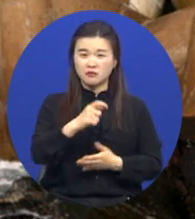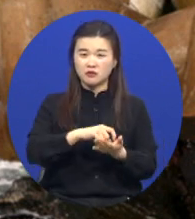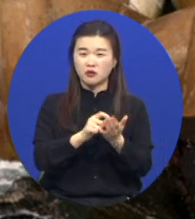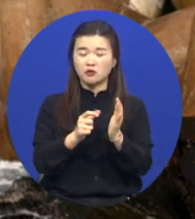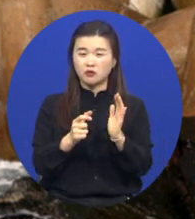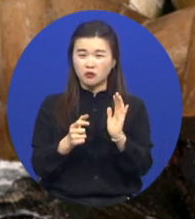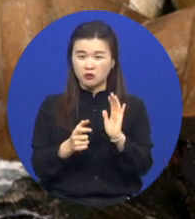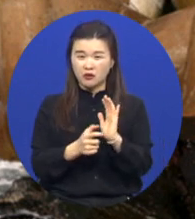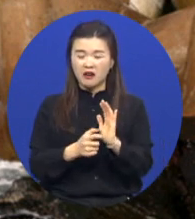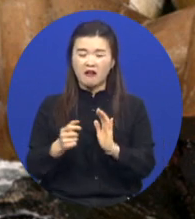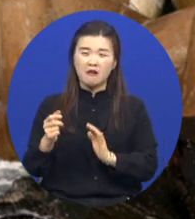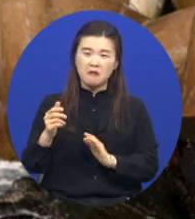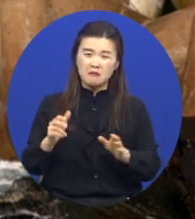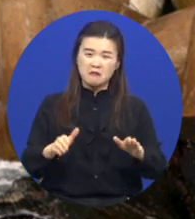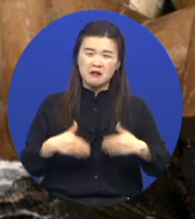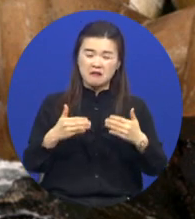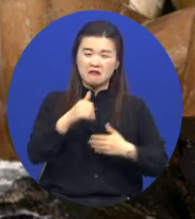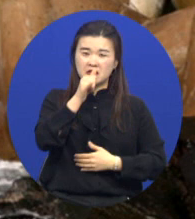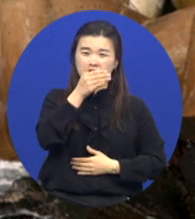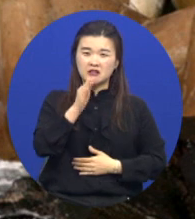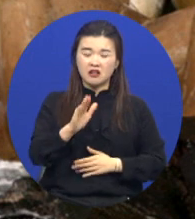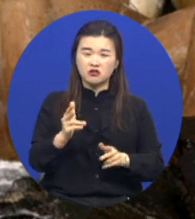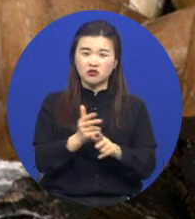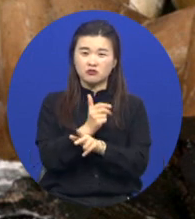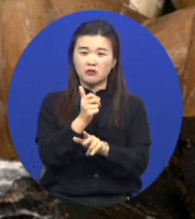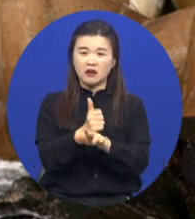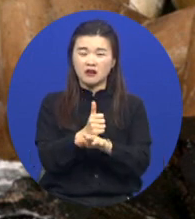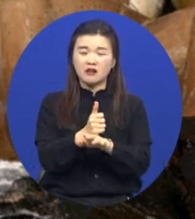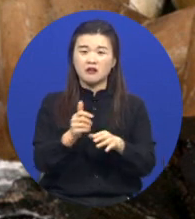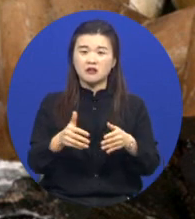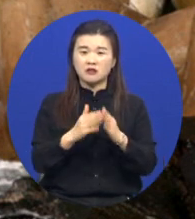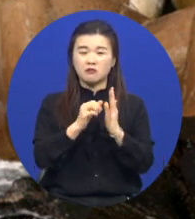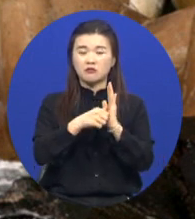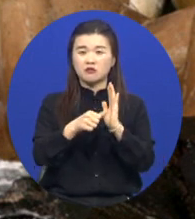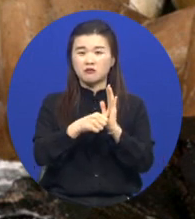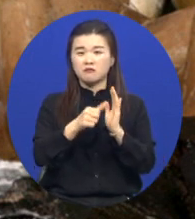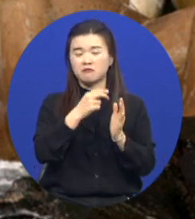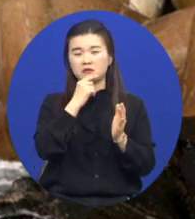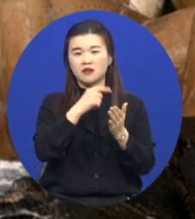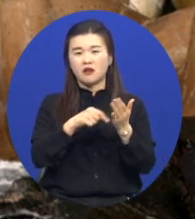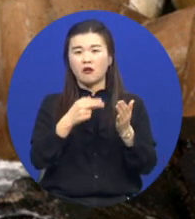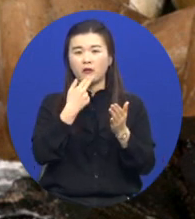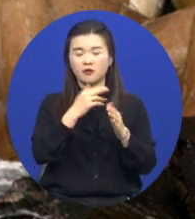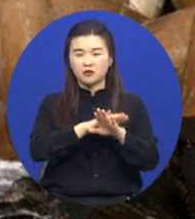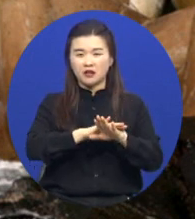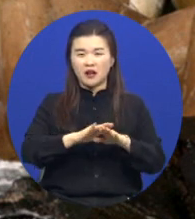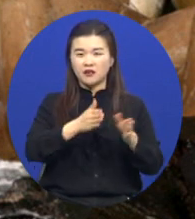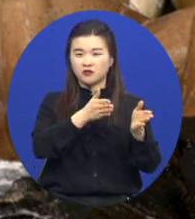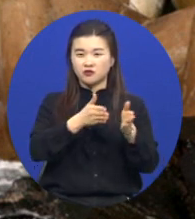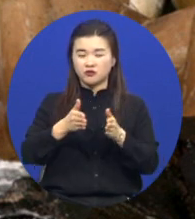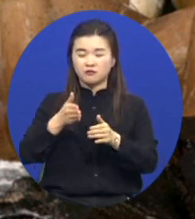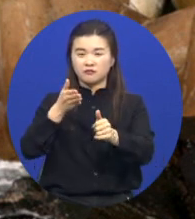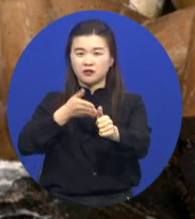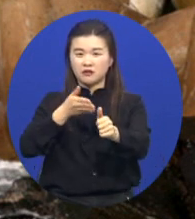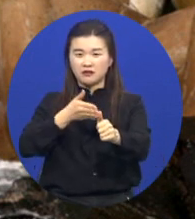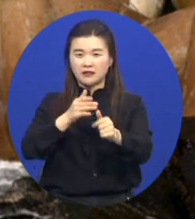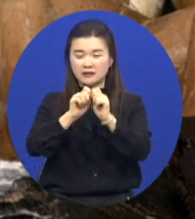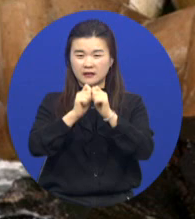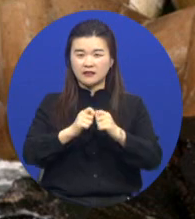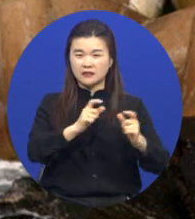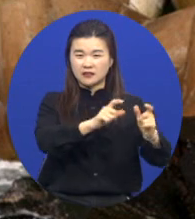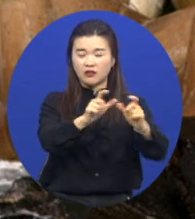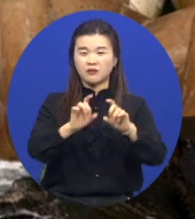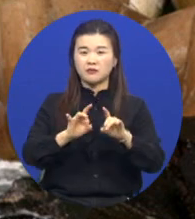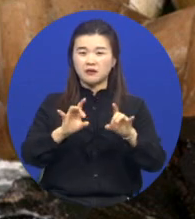이상으로 강하게 불 겠는데요 주말동안 시점을 p 없도록 강풍에 데미 잘 해 주시기 바랍니다 이어서 자세한 지역별